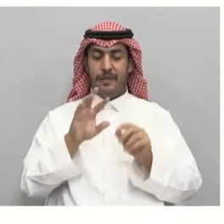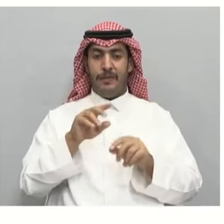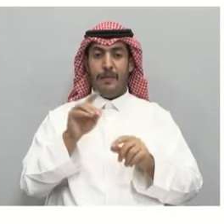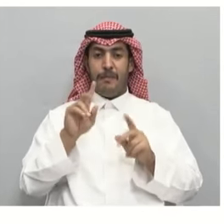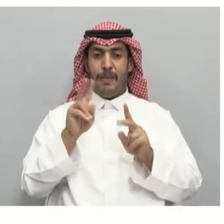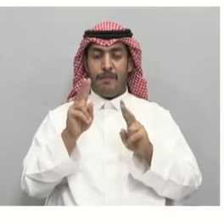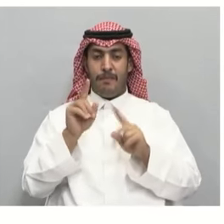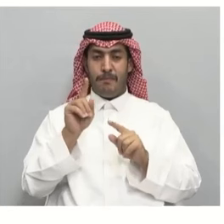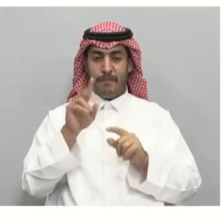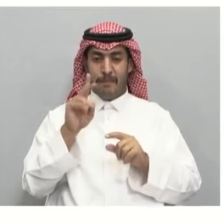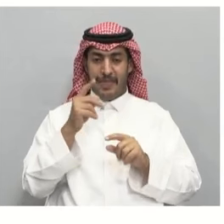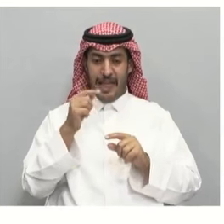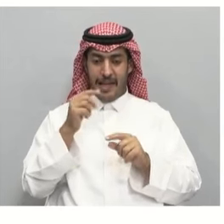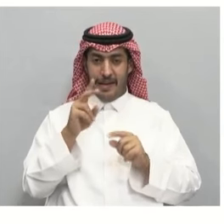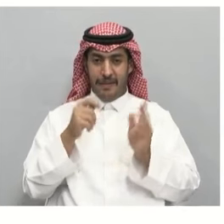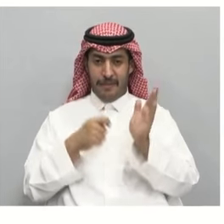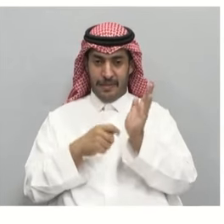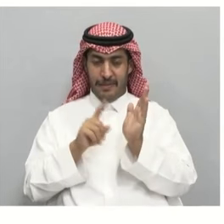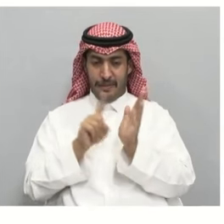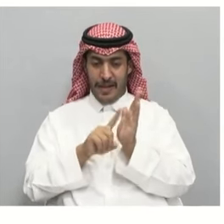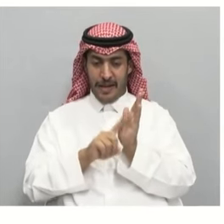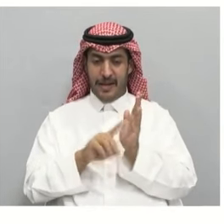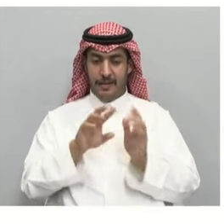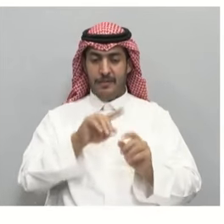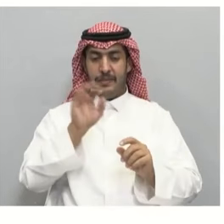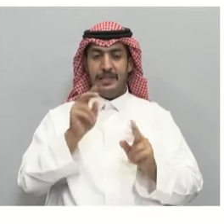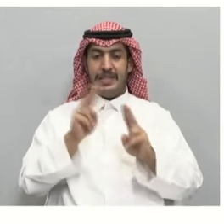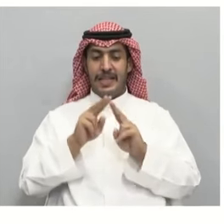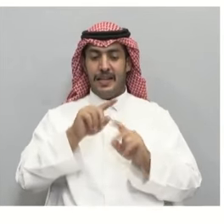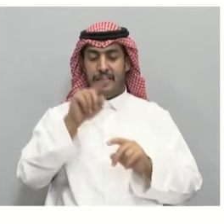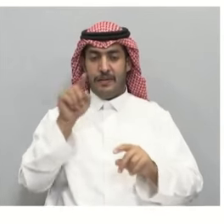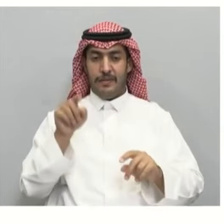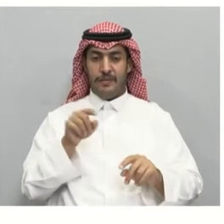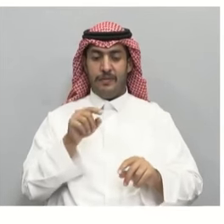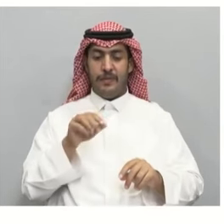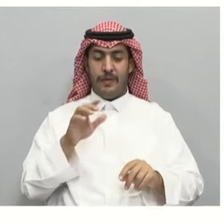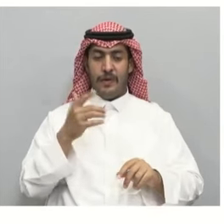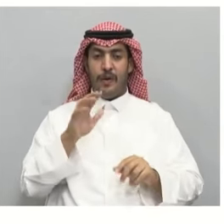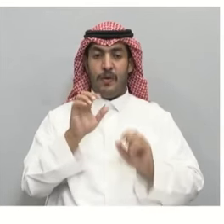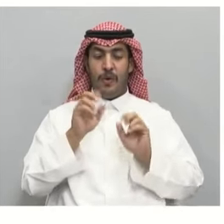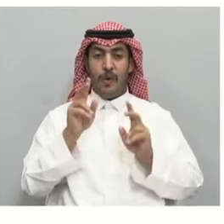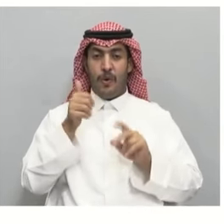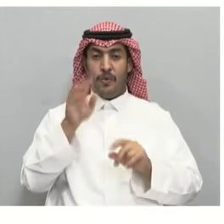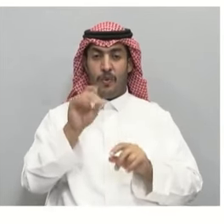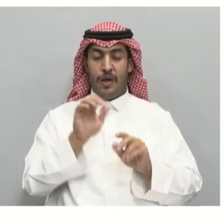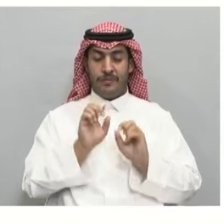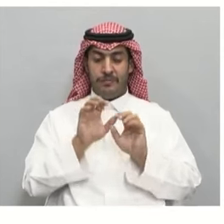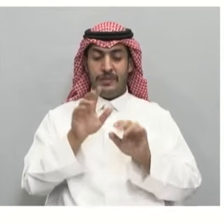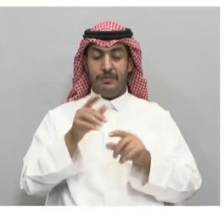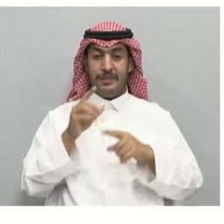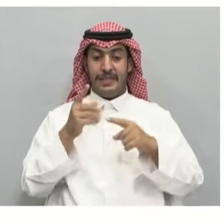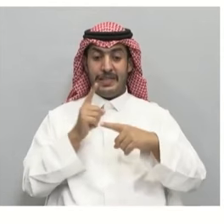توصيل بطاريه واسلاك توصيل وفي هذه الحاله ستتدفق الكترونات من القطب